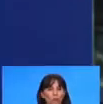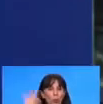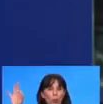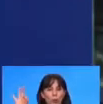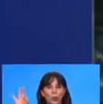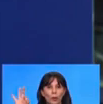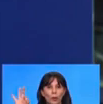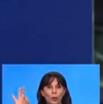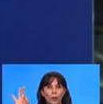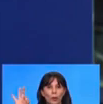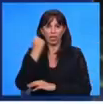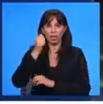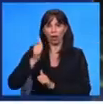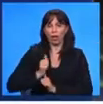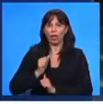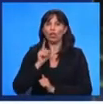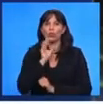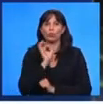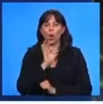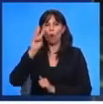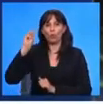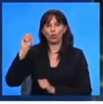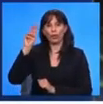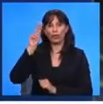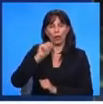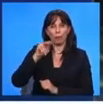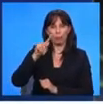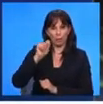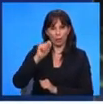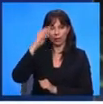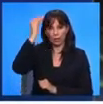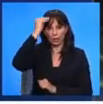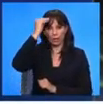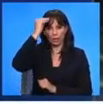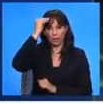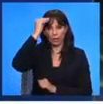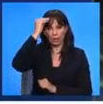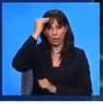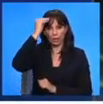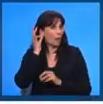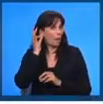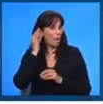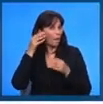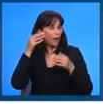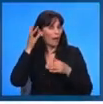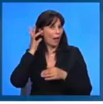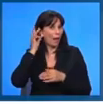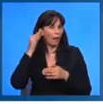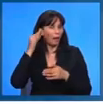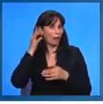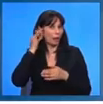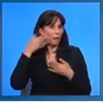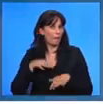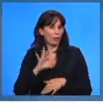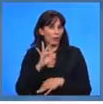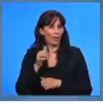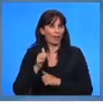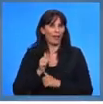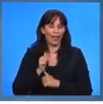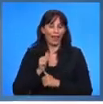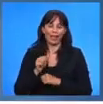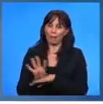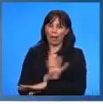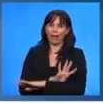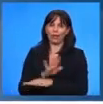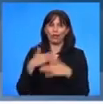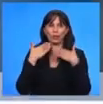עשרים. של זעם, זכרו לברכה, לא לפני שהתעלל בו באופן החיילת. מרגש. נכון.